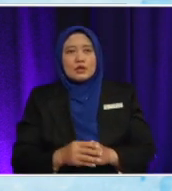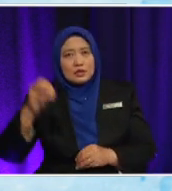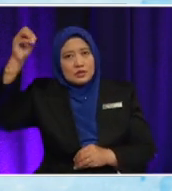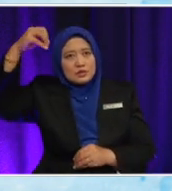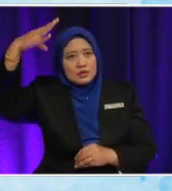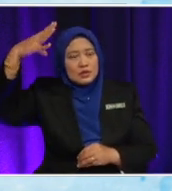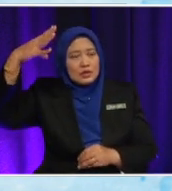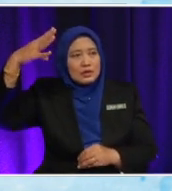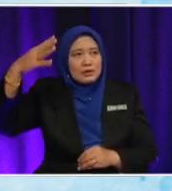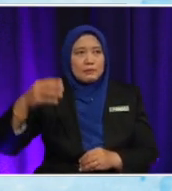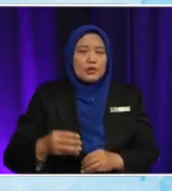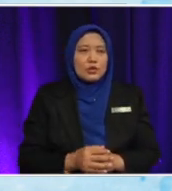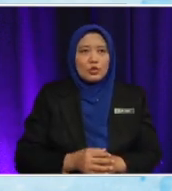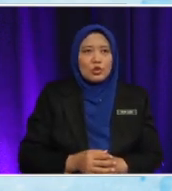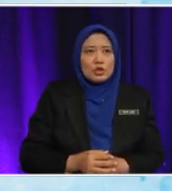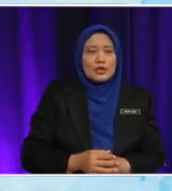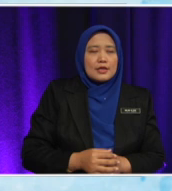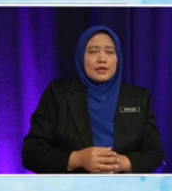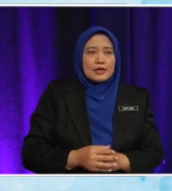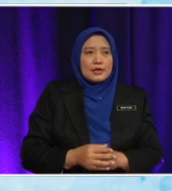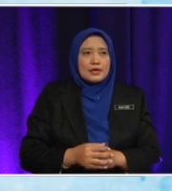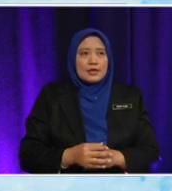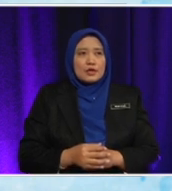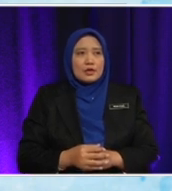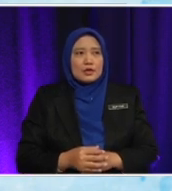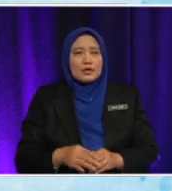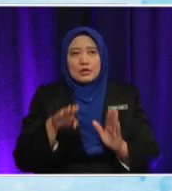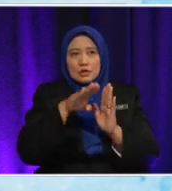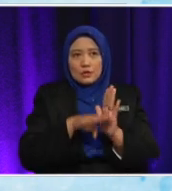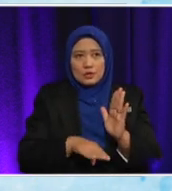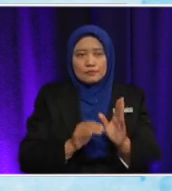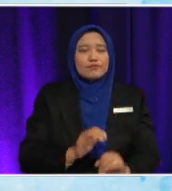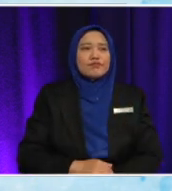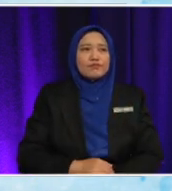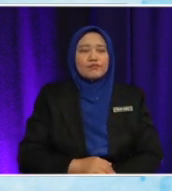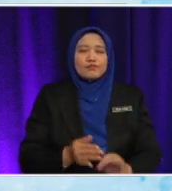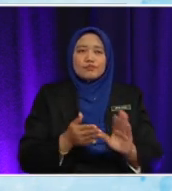bertambah jadi sambungannya saya pilih adalah